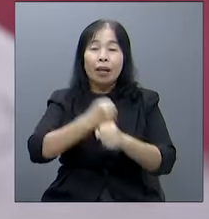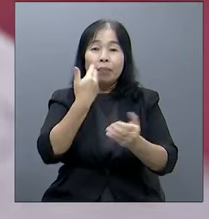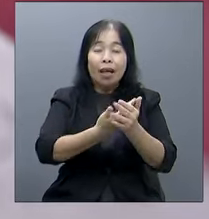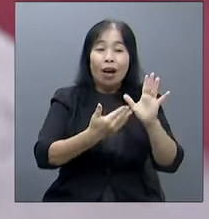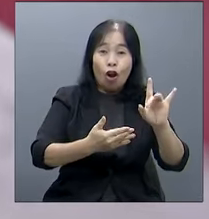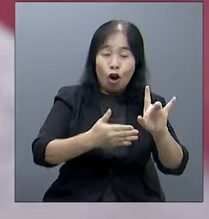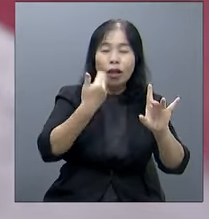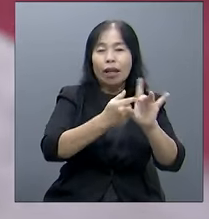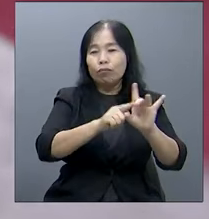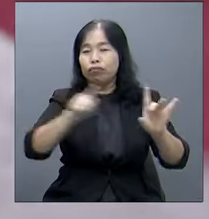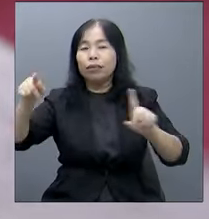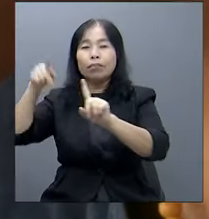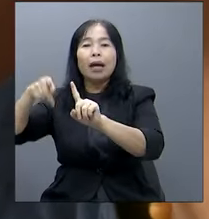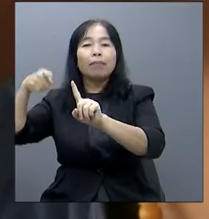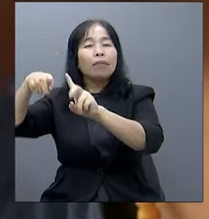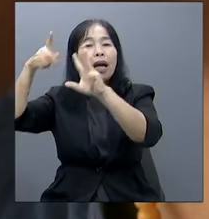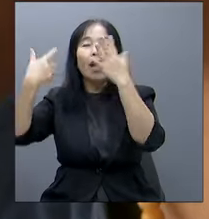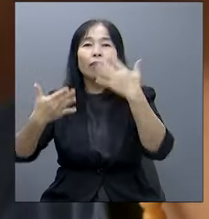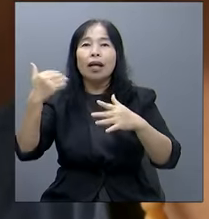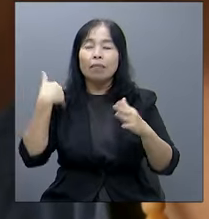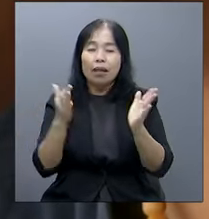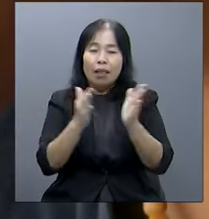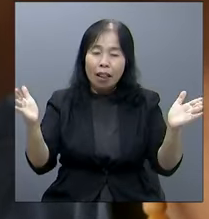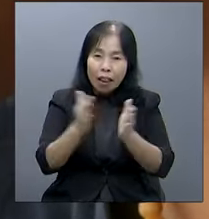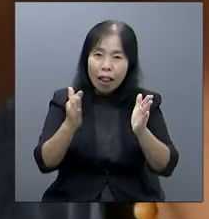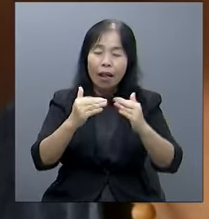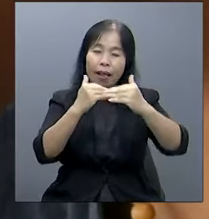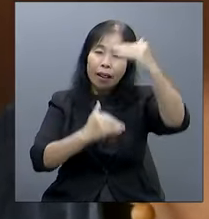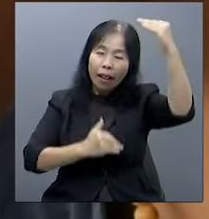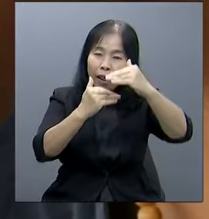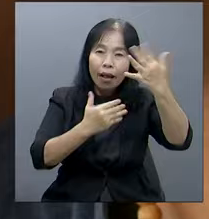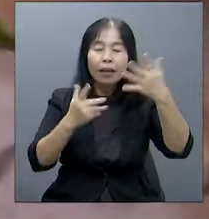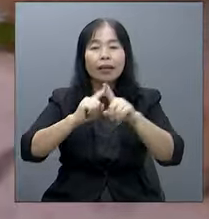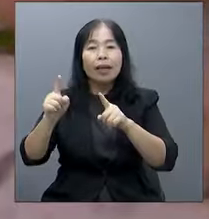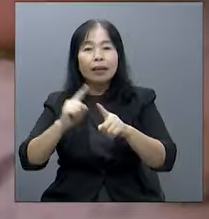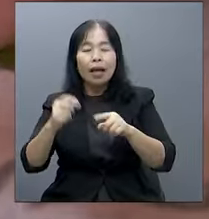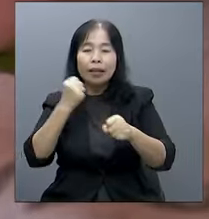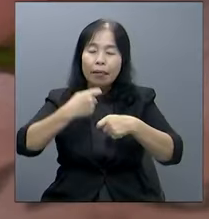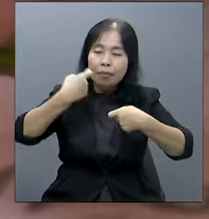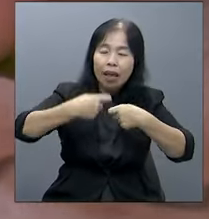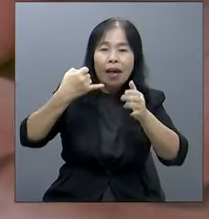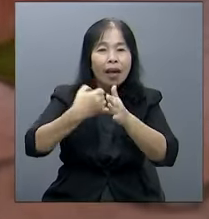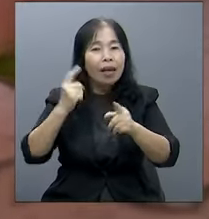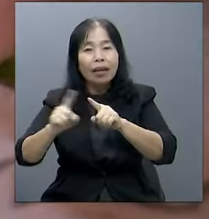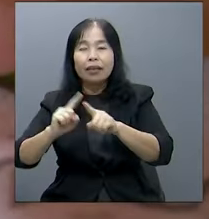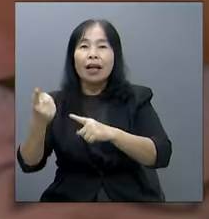องคุณซ